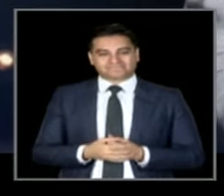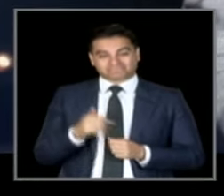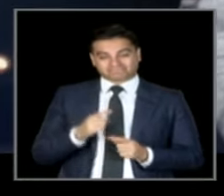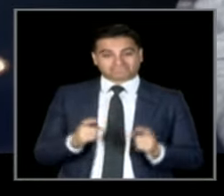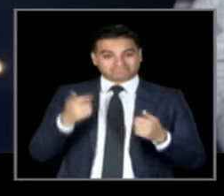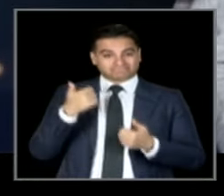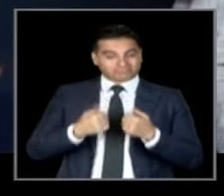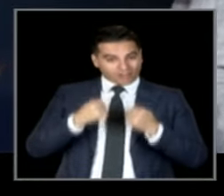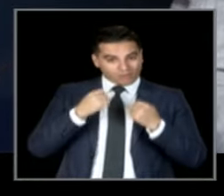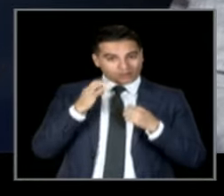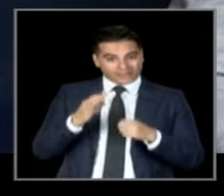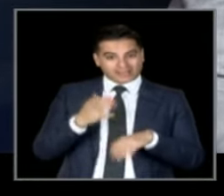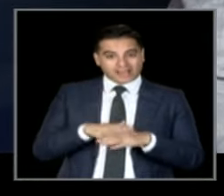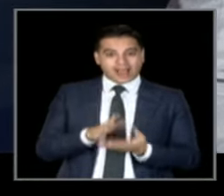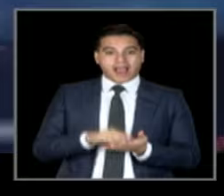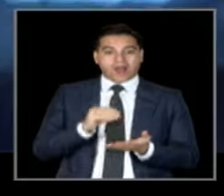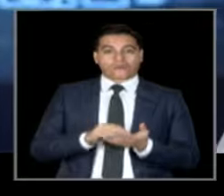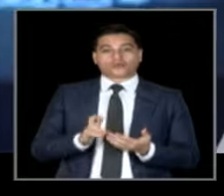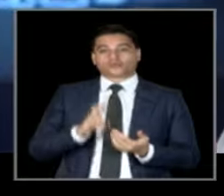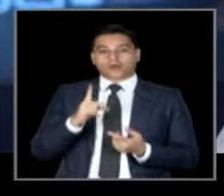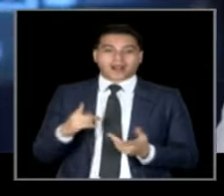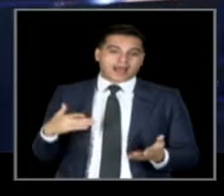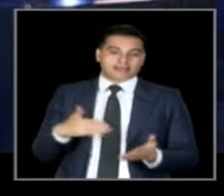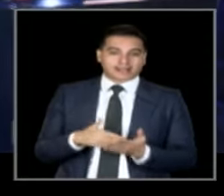منافسة قوية من أول سؤال.